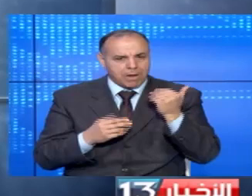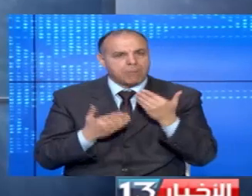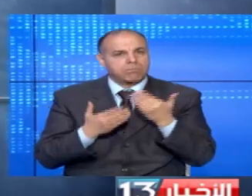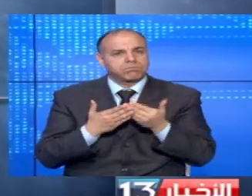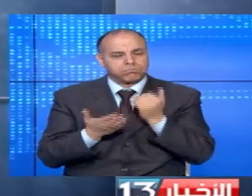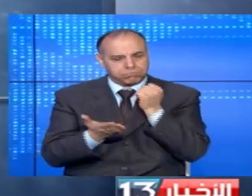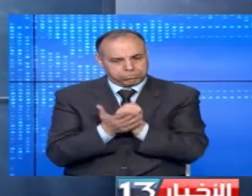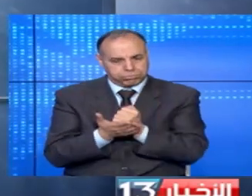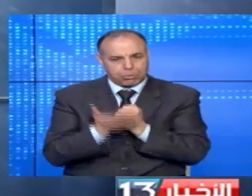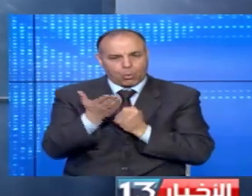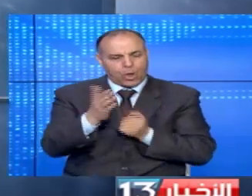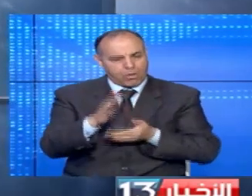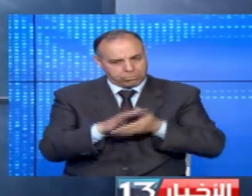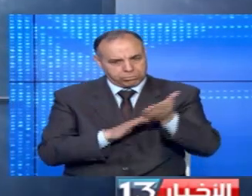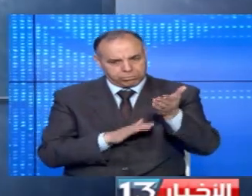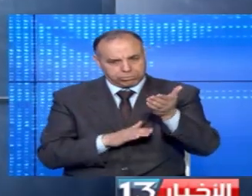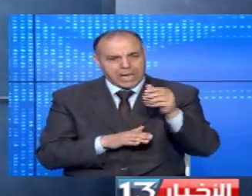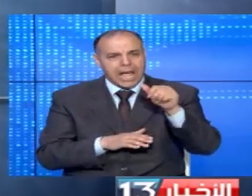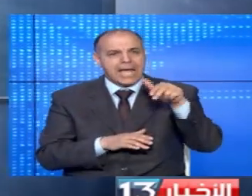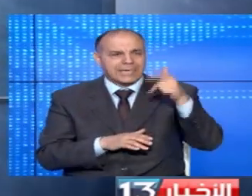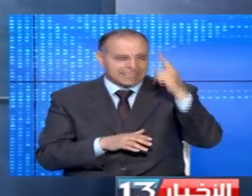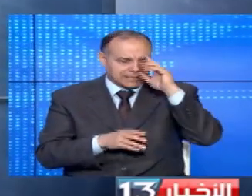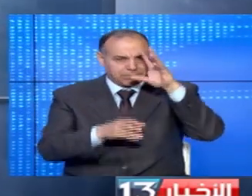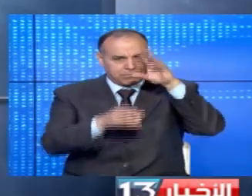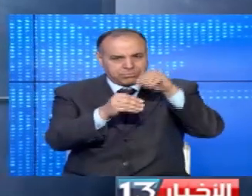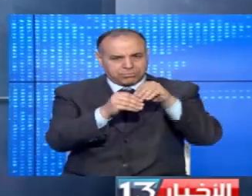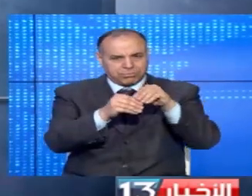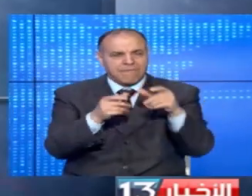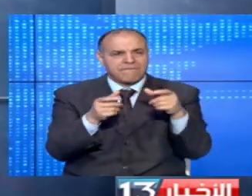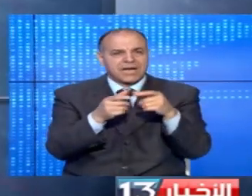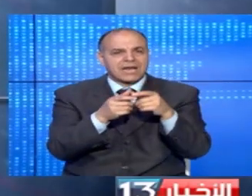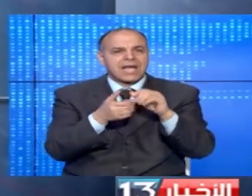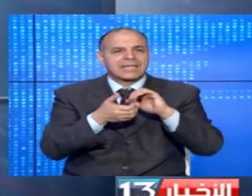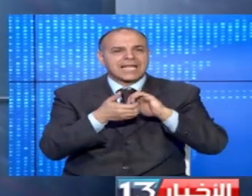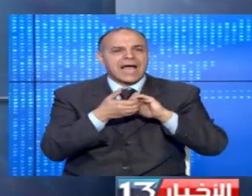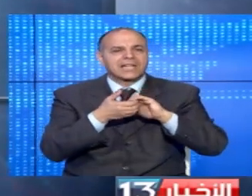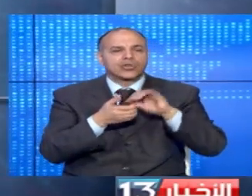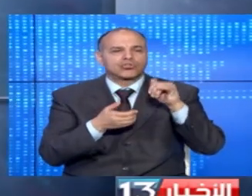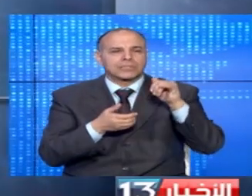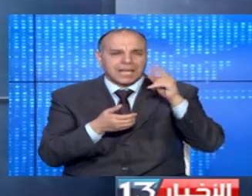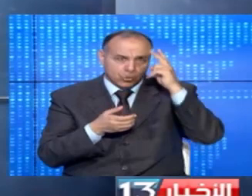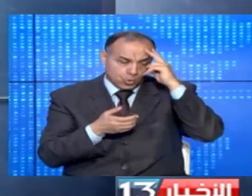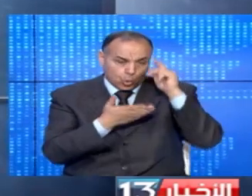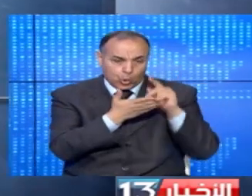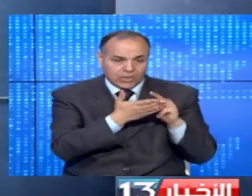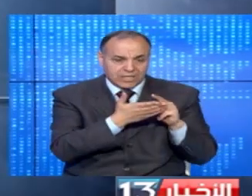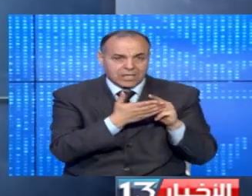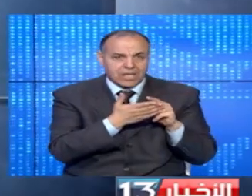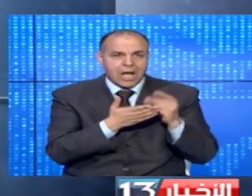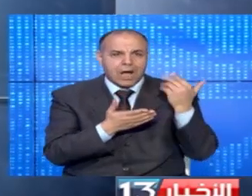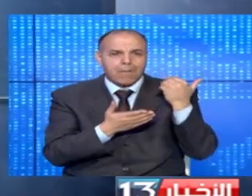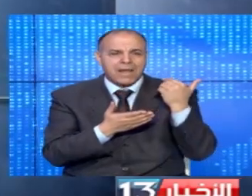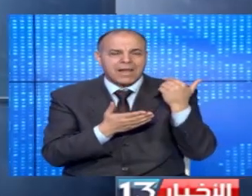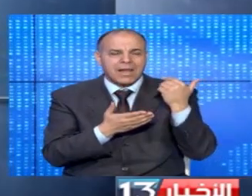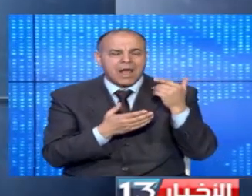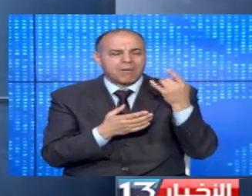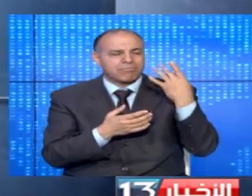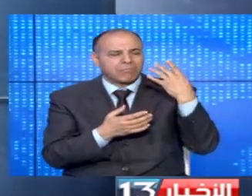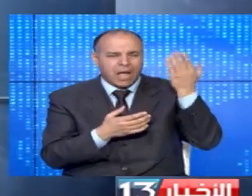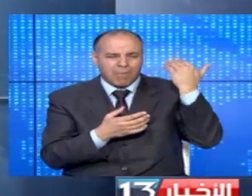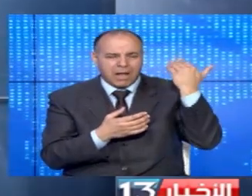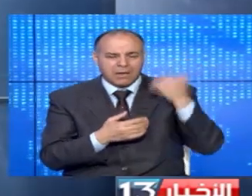ترخيص الخروج انيس البدري للالتحاق بفريق اتحاد جده السعودي بعد ان رفضت ذلك في وقت